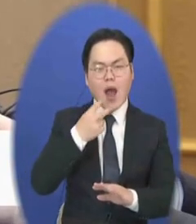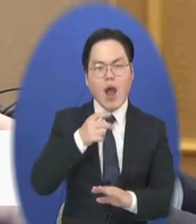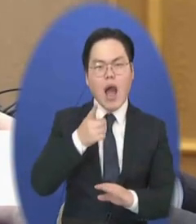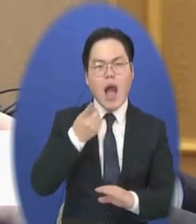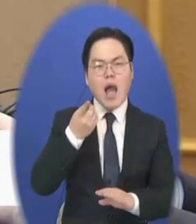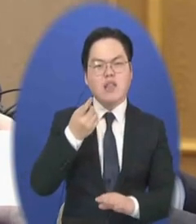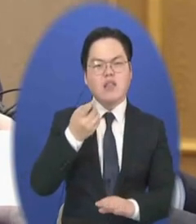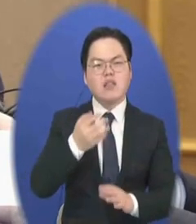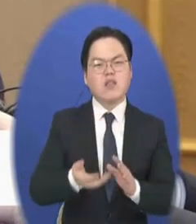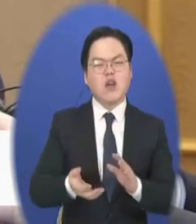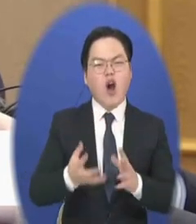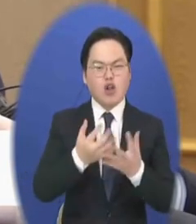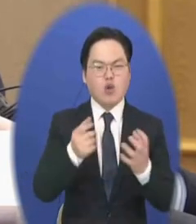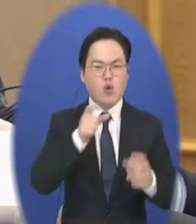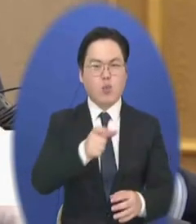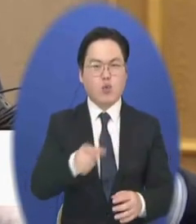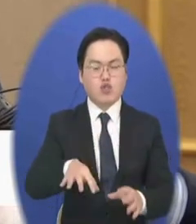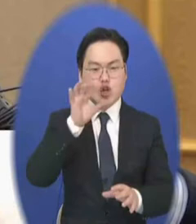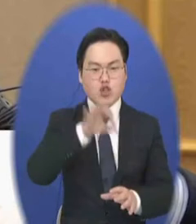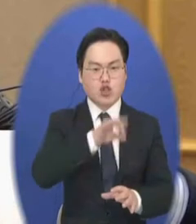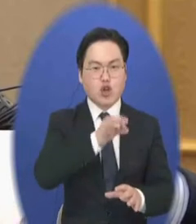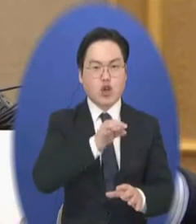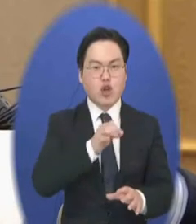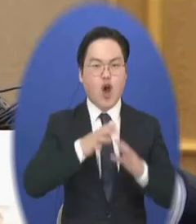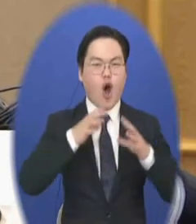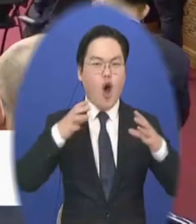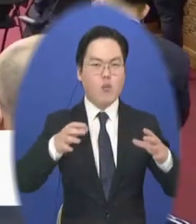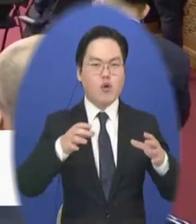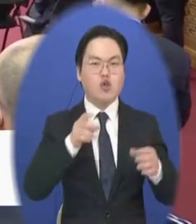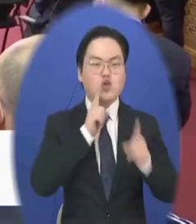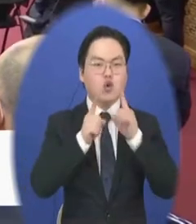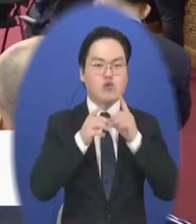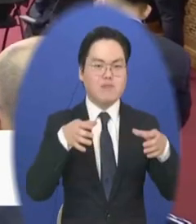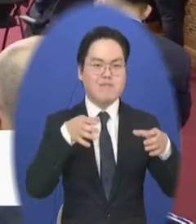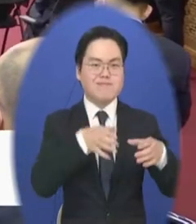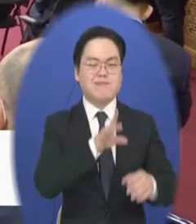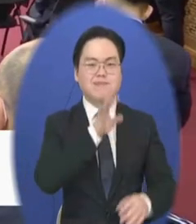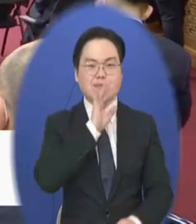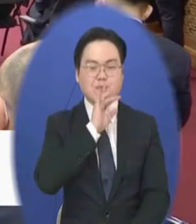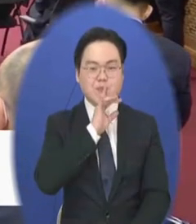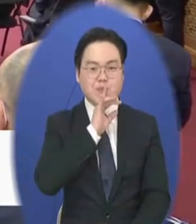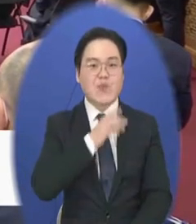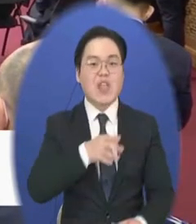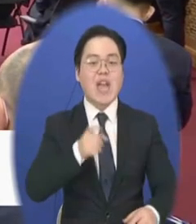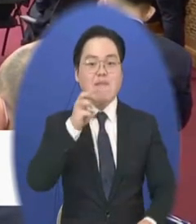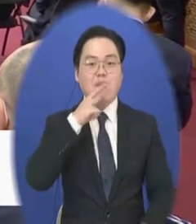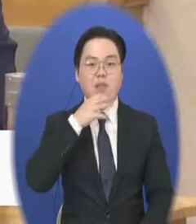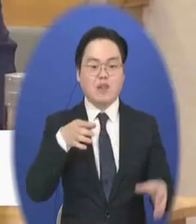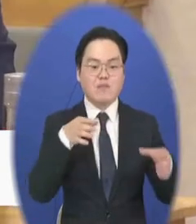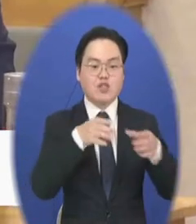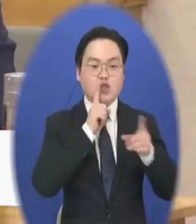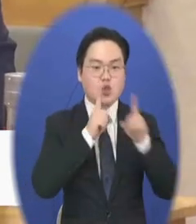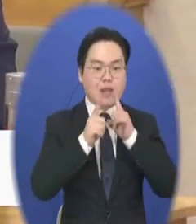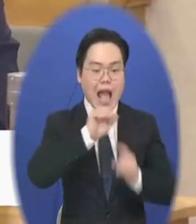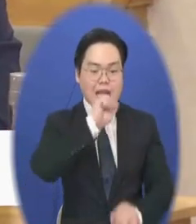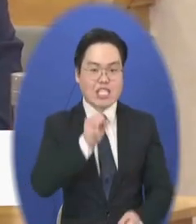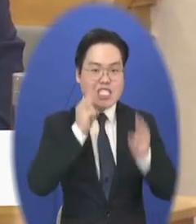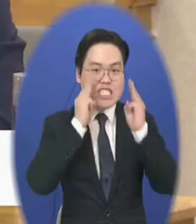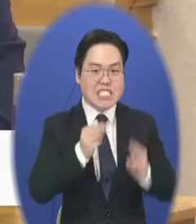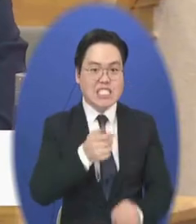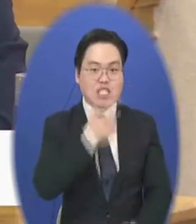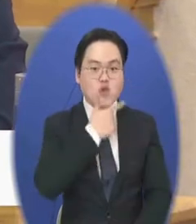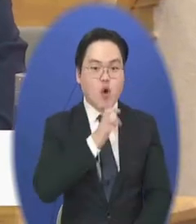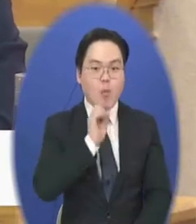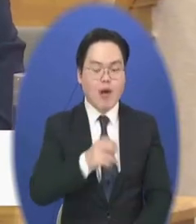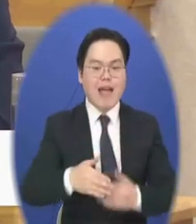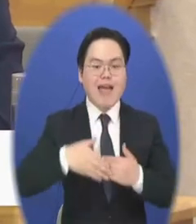мянган хүнээс сонгогдсон ийм том зөвлөл бүрдэх байха гэж ойлгож байна. Хэрвээ хэвлэлийн зөвлөл асуудлыг шийдэж чадахгүй бол дараагийн хуулиар асуудлыг